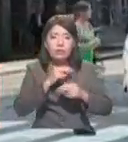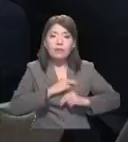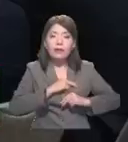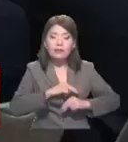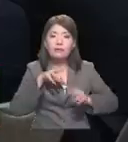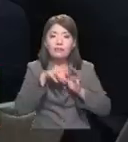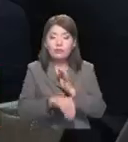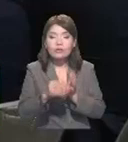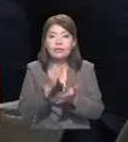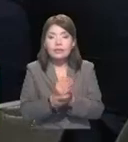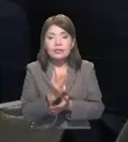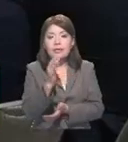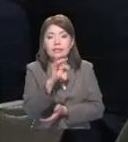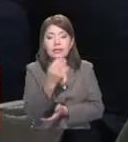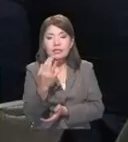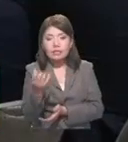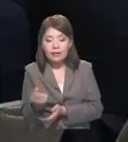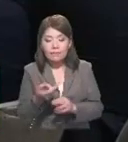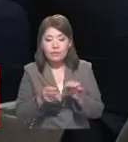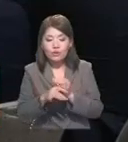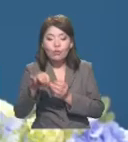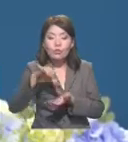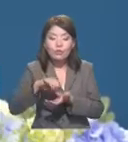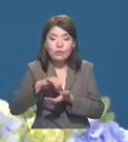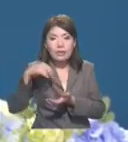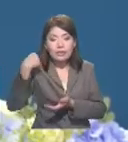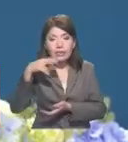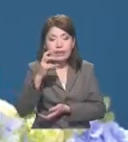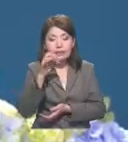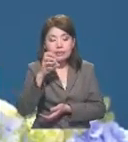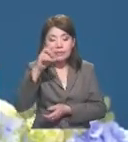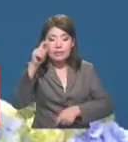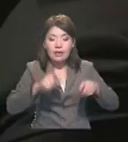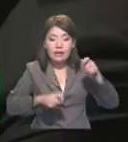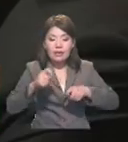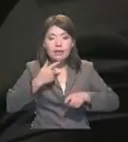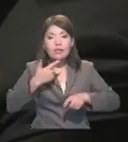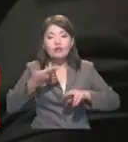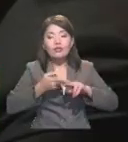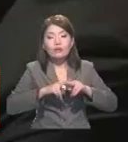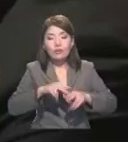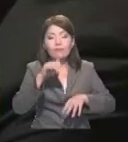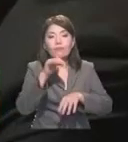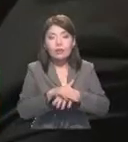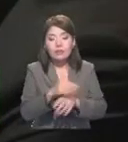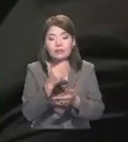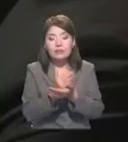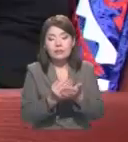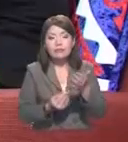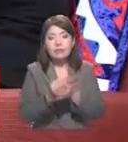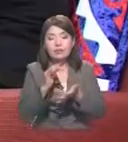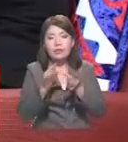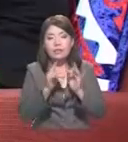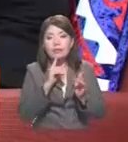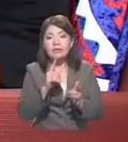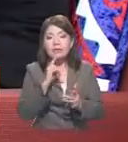одним из которых являются Соединенные Штаты. И участие Касым-Жомарта Токаева в саммите S5+1 этому подтверждение, подчеркнул в эксклюзивном интервью